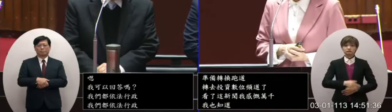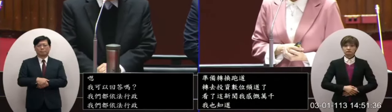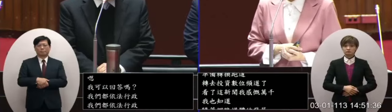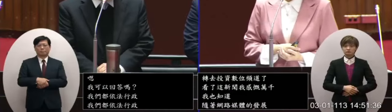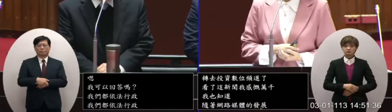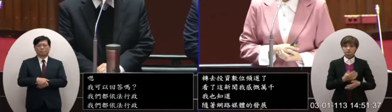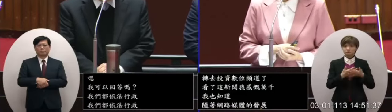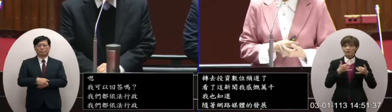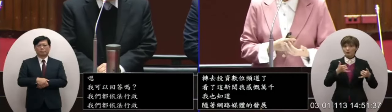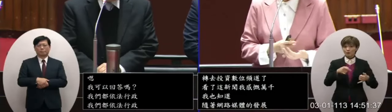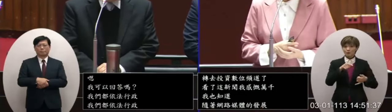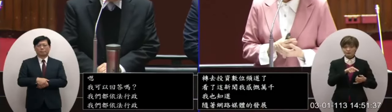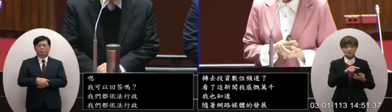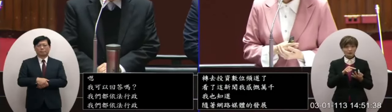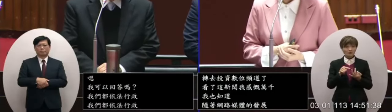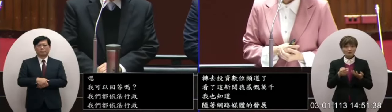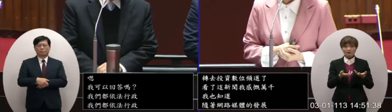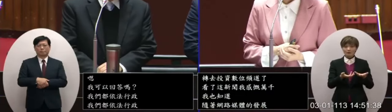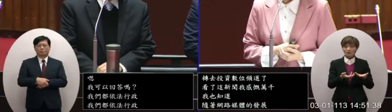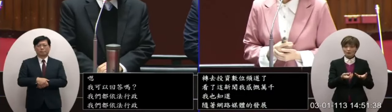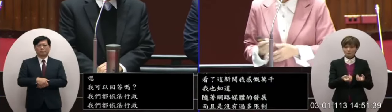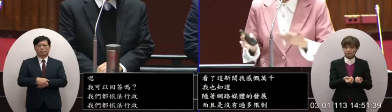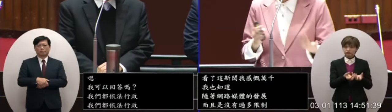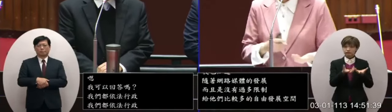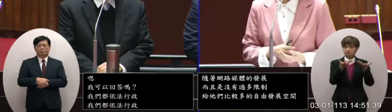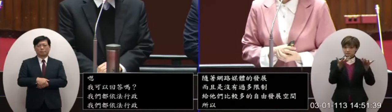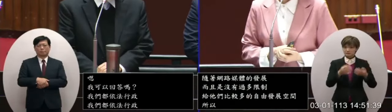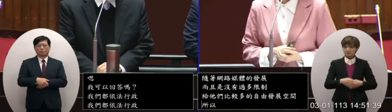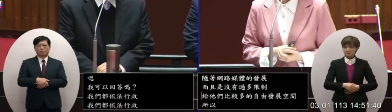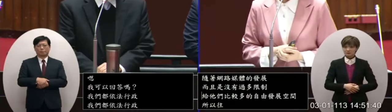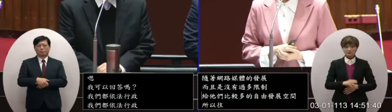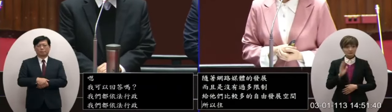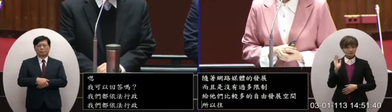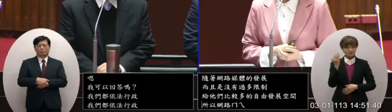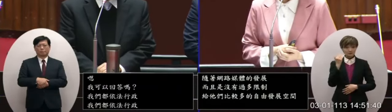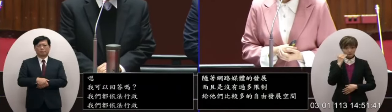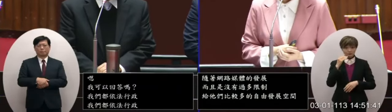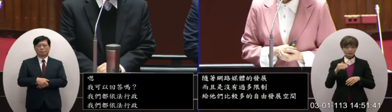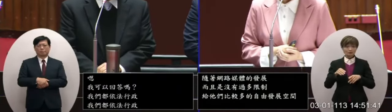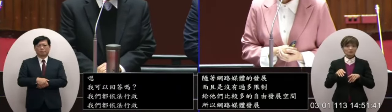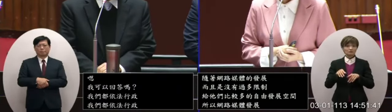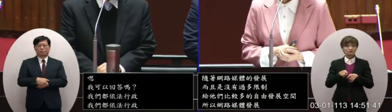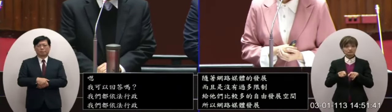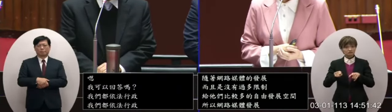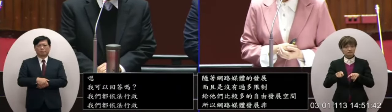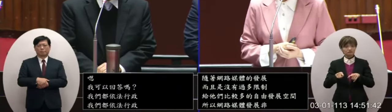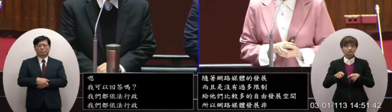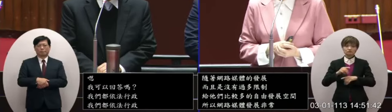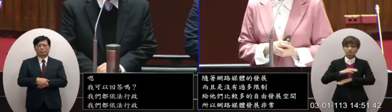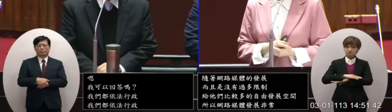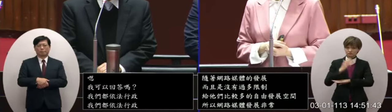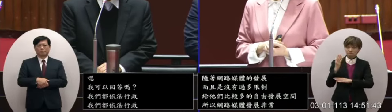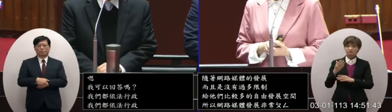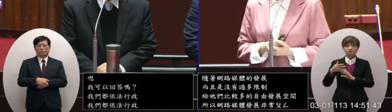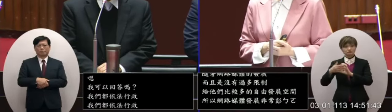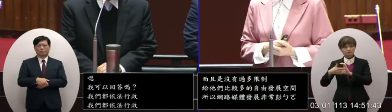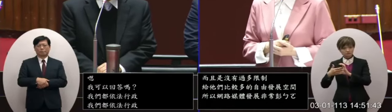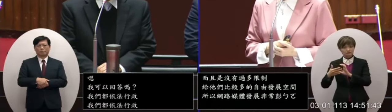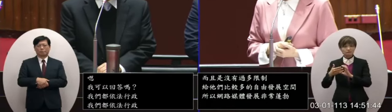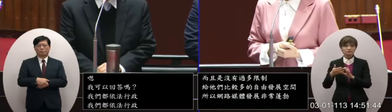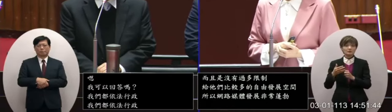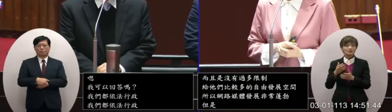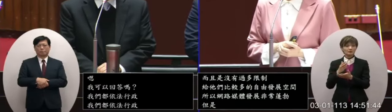络媒体的发展是非常的蓬勃。但是相较于平面媒体和广电媒体的经营环境则大不如